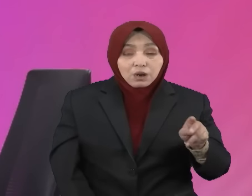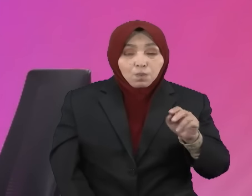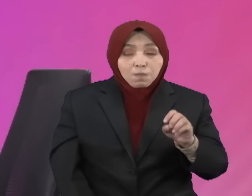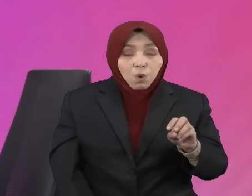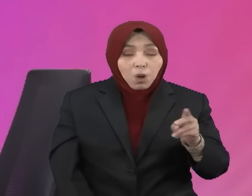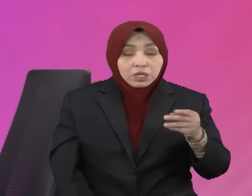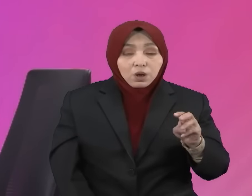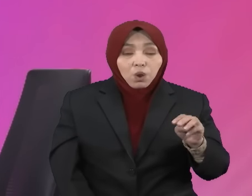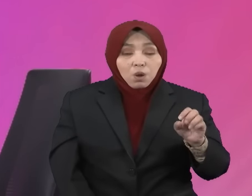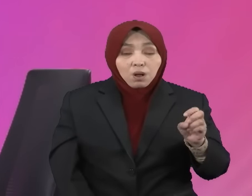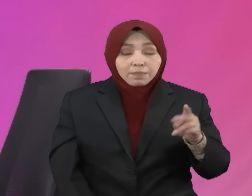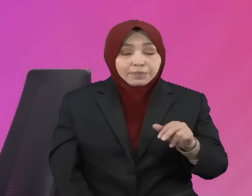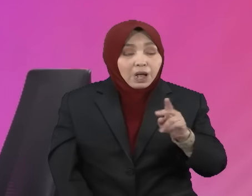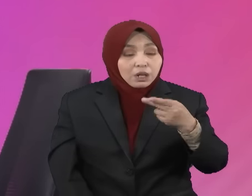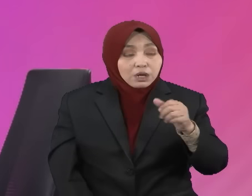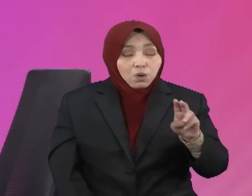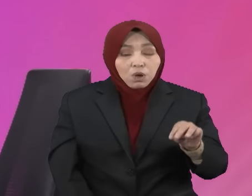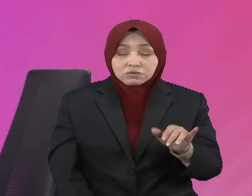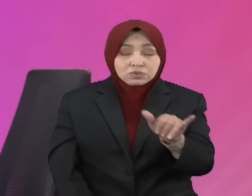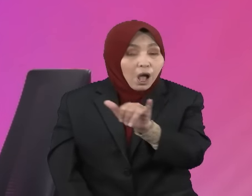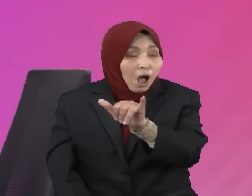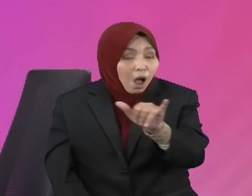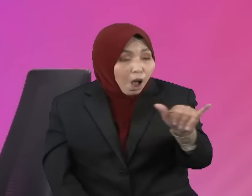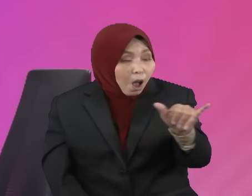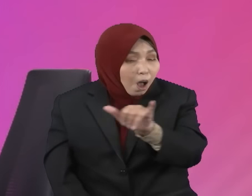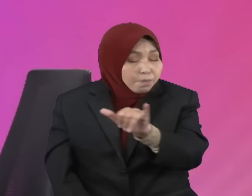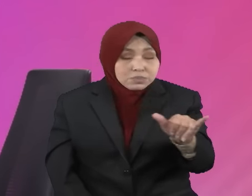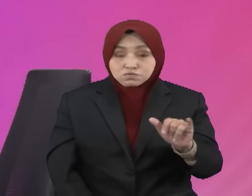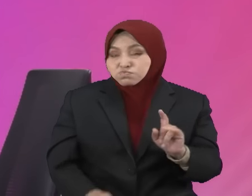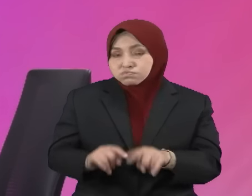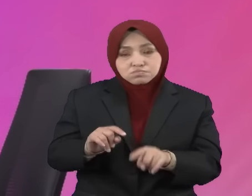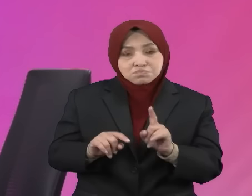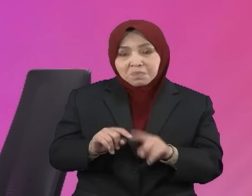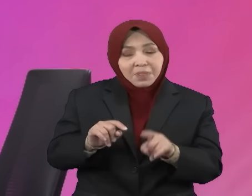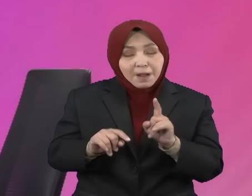hujjatul baligha. Sama je. Okey. Jadi.